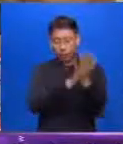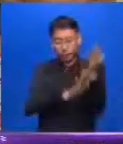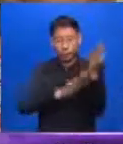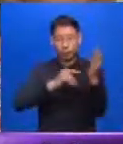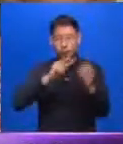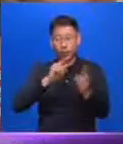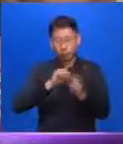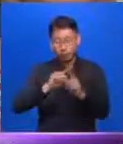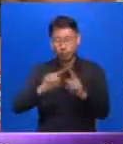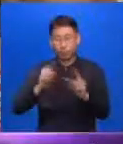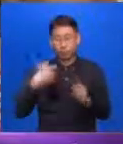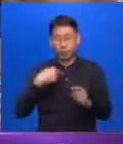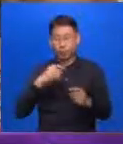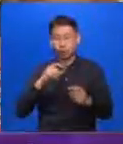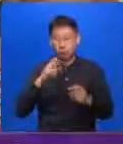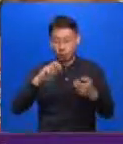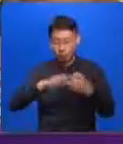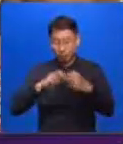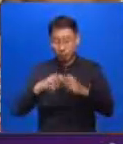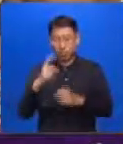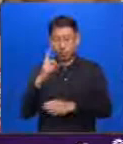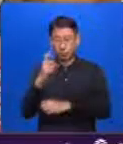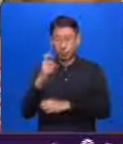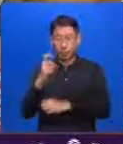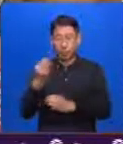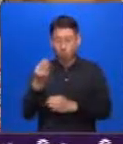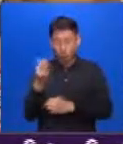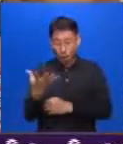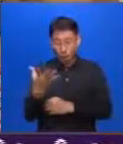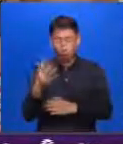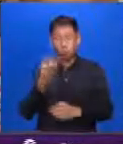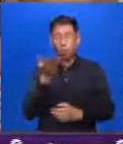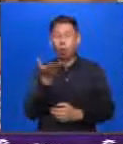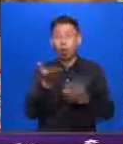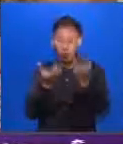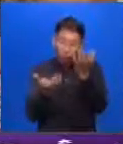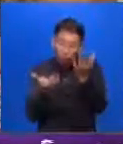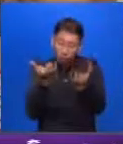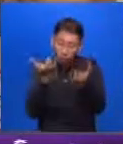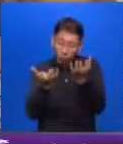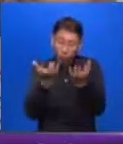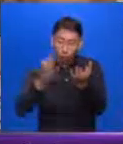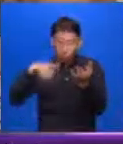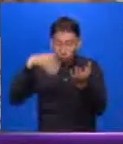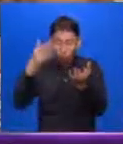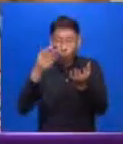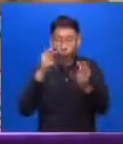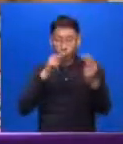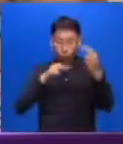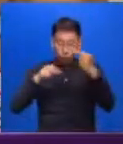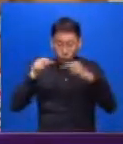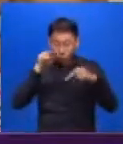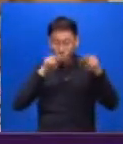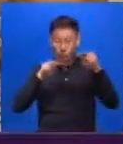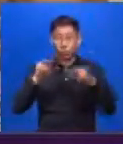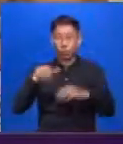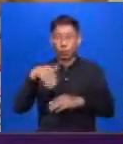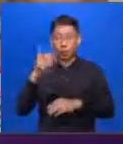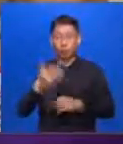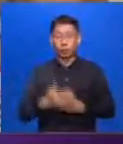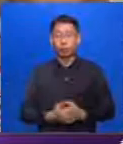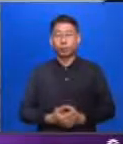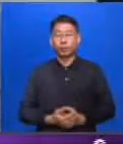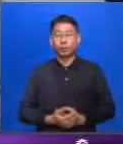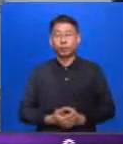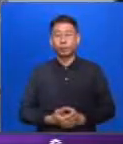กลับเป็นผลร้ายมากกว่าก็คงต้องขอให้มีการชั่งน้ำหนักนะคะแล้วก็ดูให้รอบคอบอีกครั้งหนึ่งค่ะ ร้